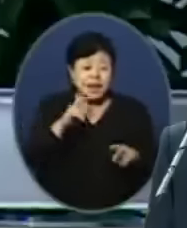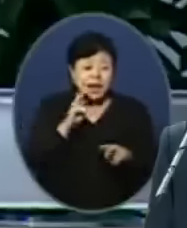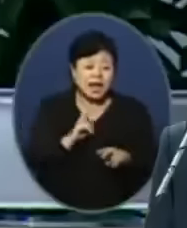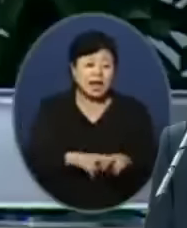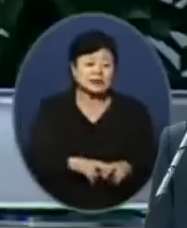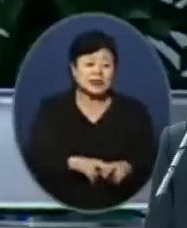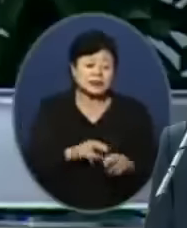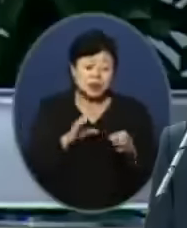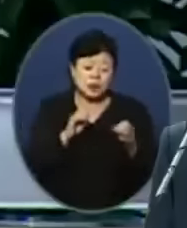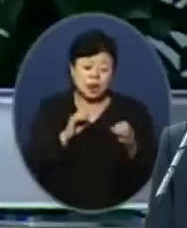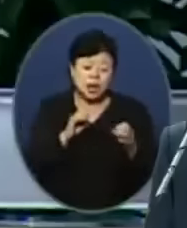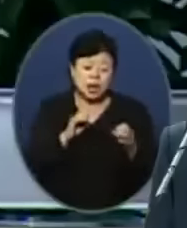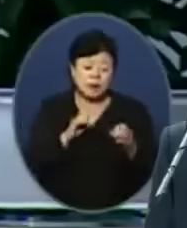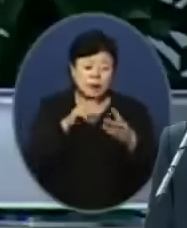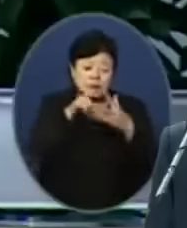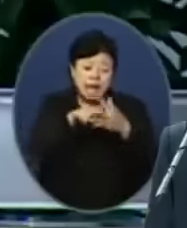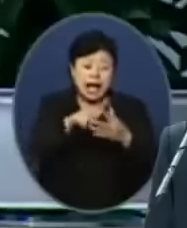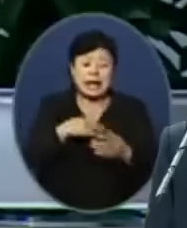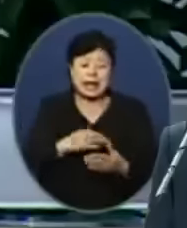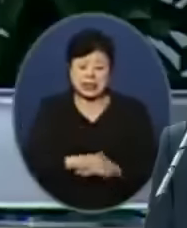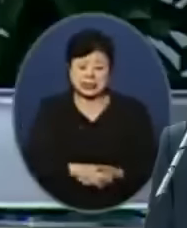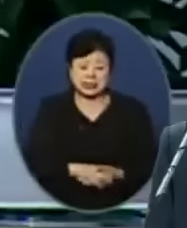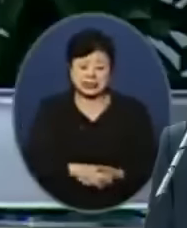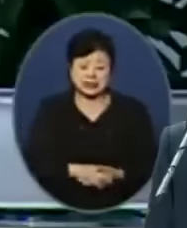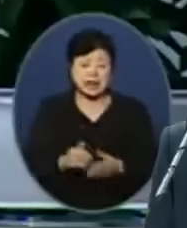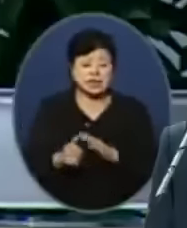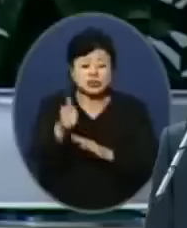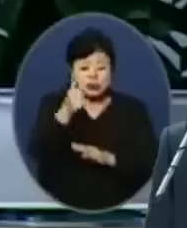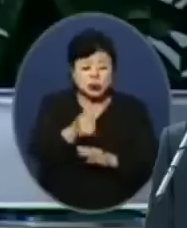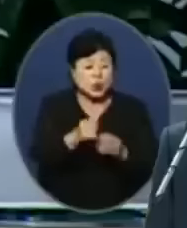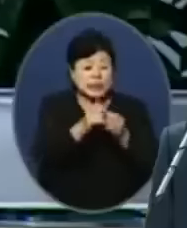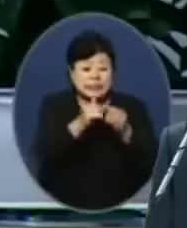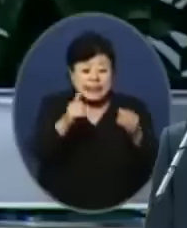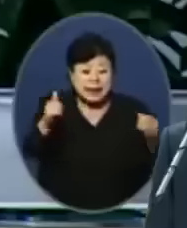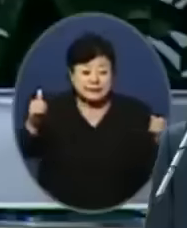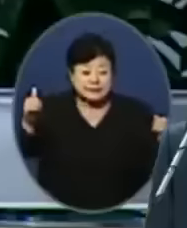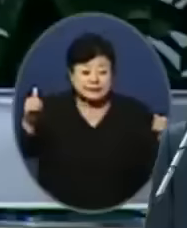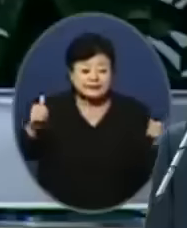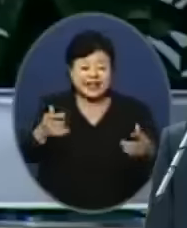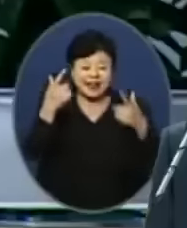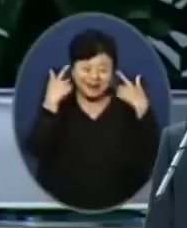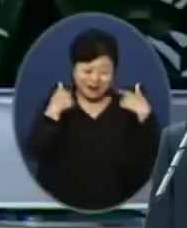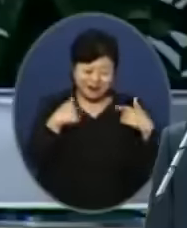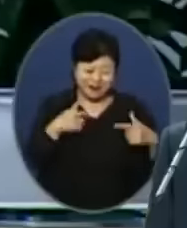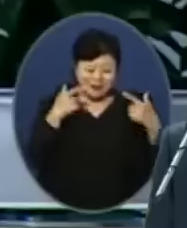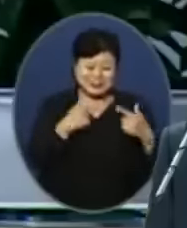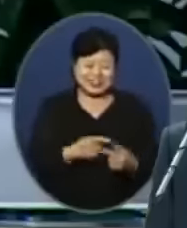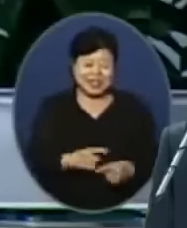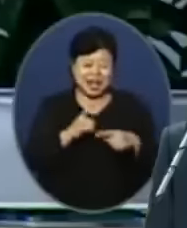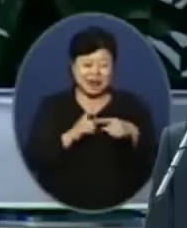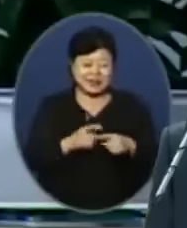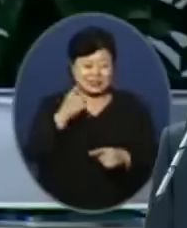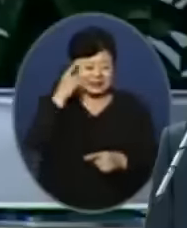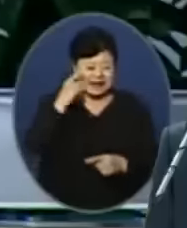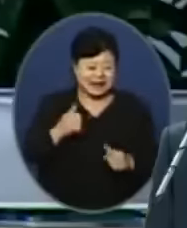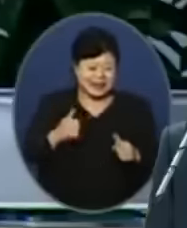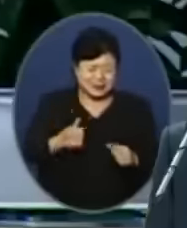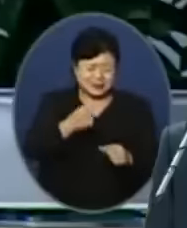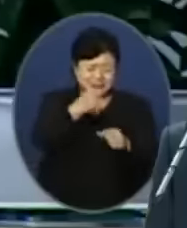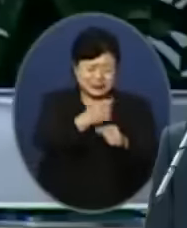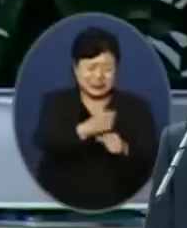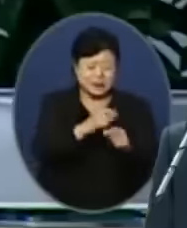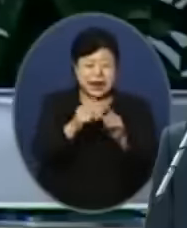앉아서 같이 말을 해보면 대반이 알 수 있는 것입니다. 성공하는 사람은 언제나 긍정적이고 적극적이고